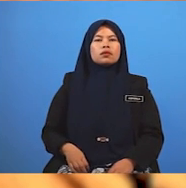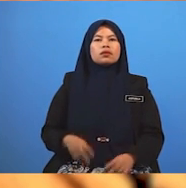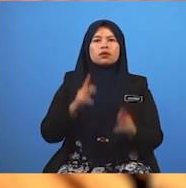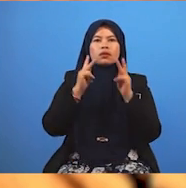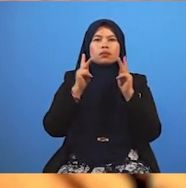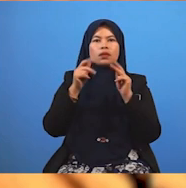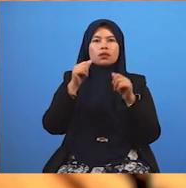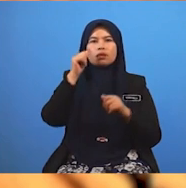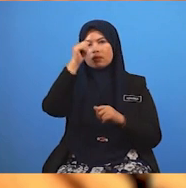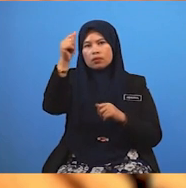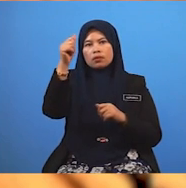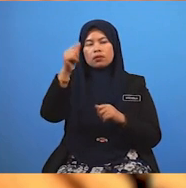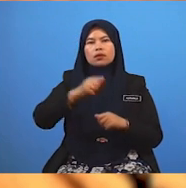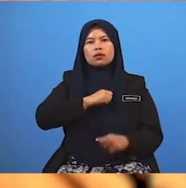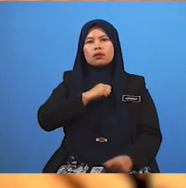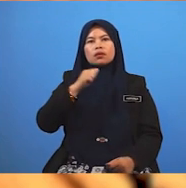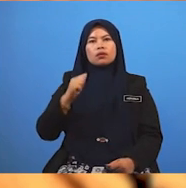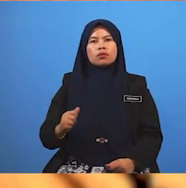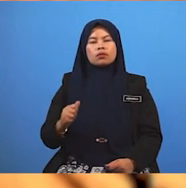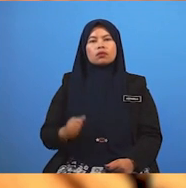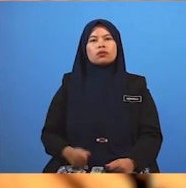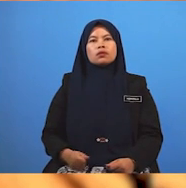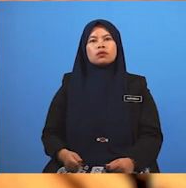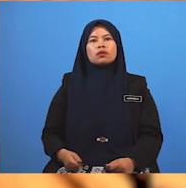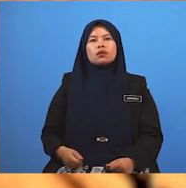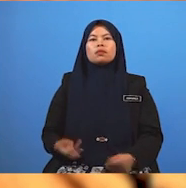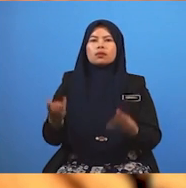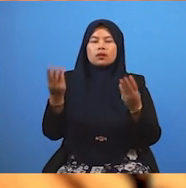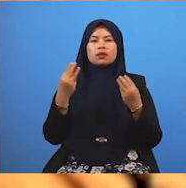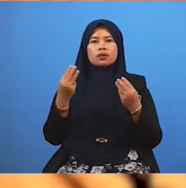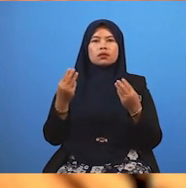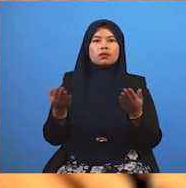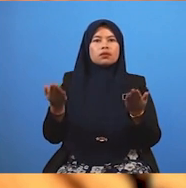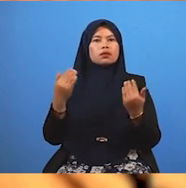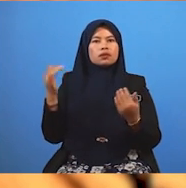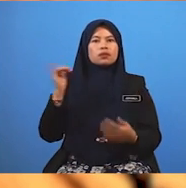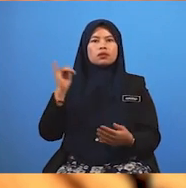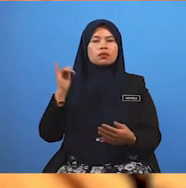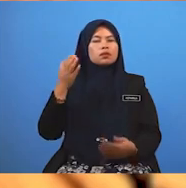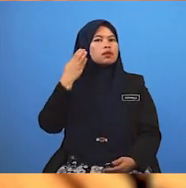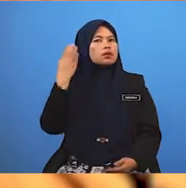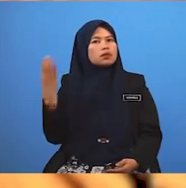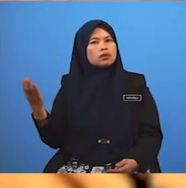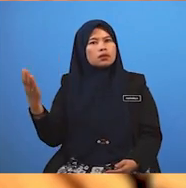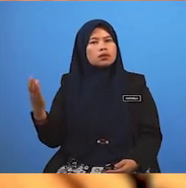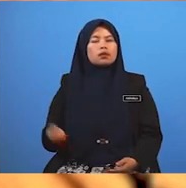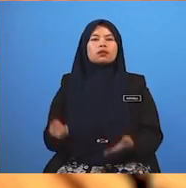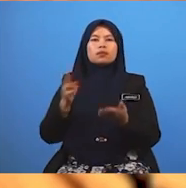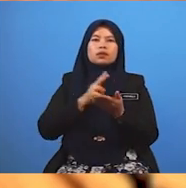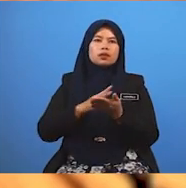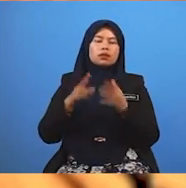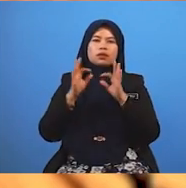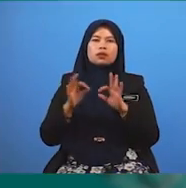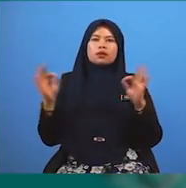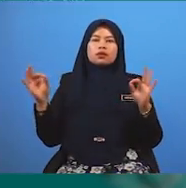11 surah Al-Waqi'ah. Mari kita sama-sama mendengar bacaan ayat 1 hingga